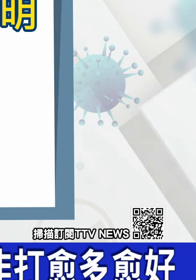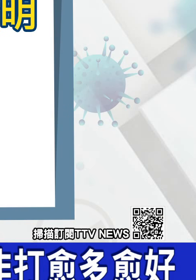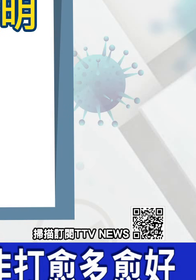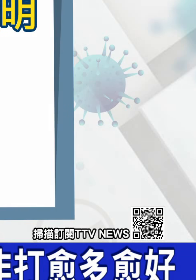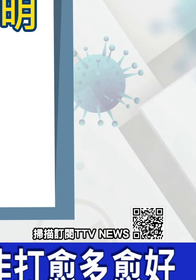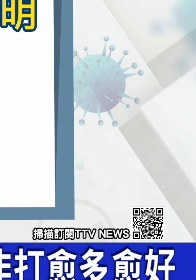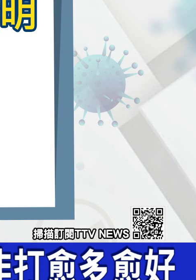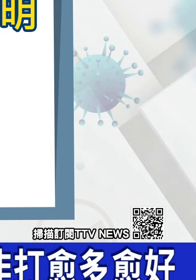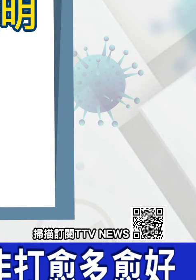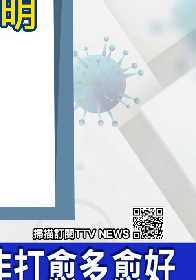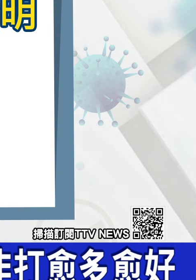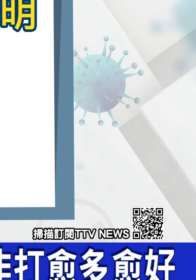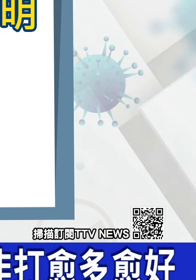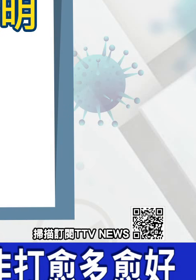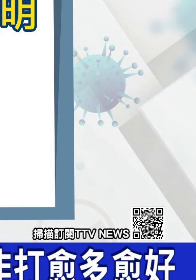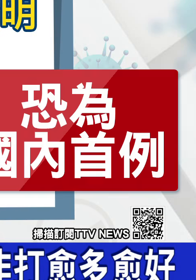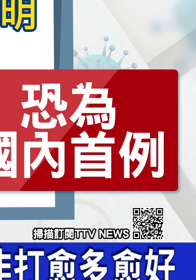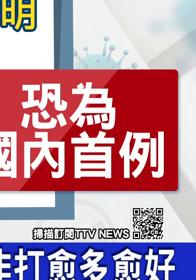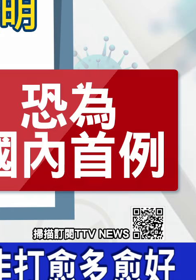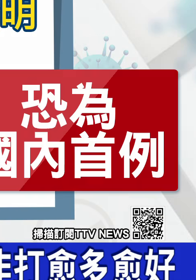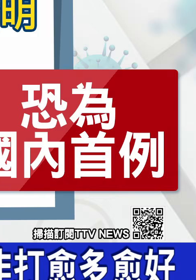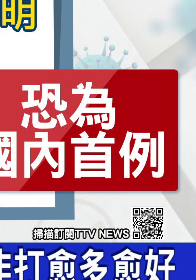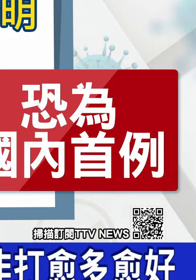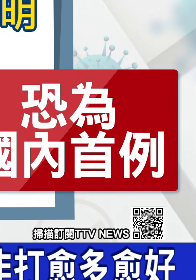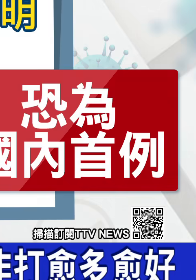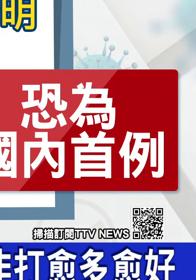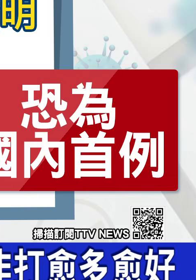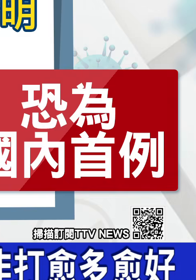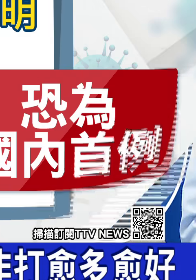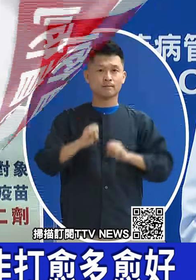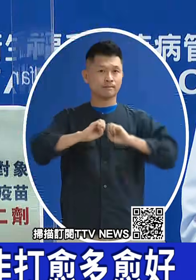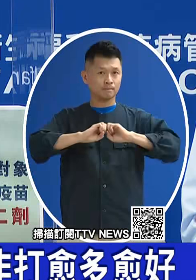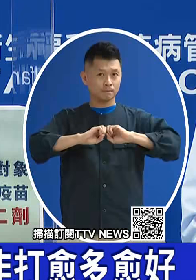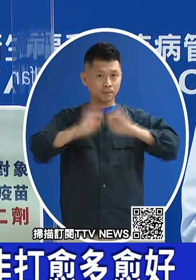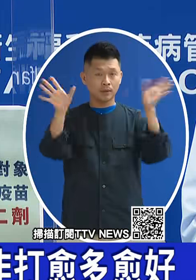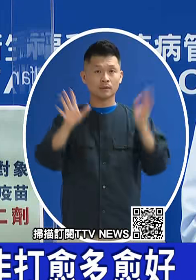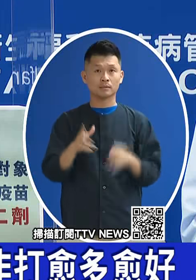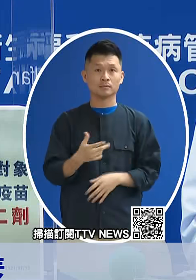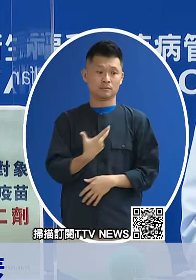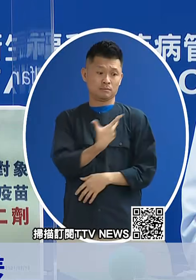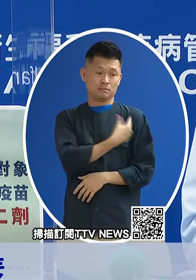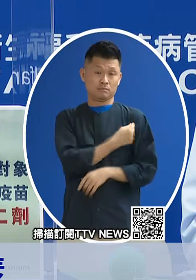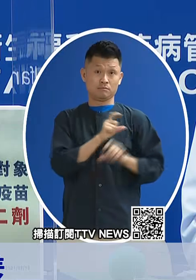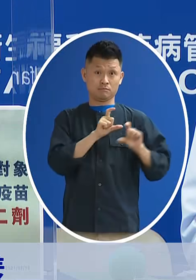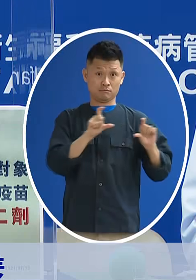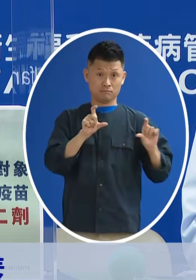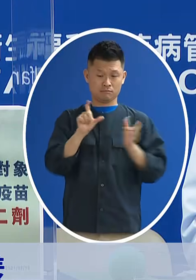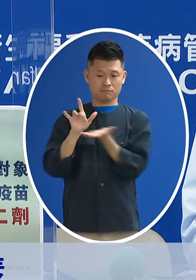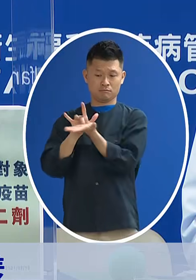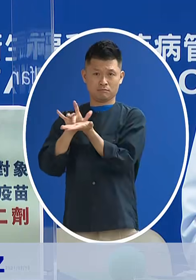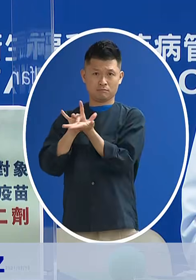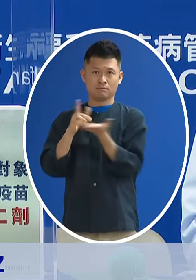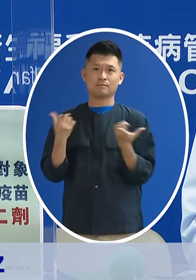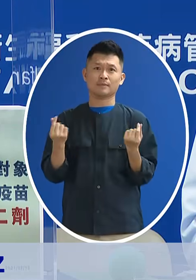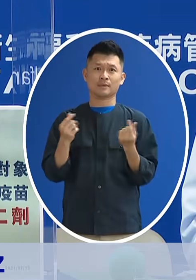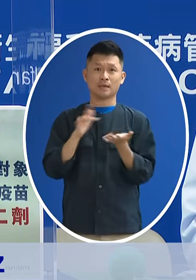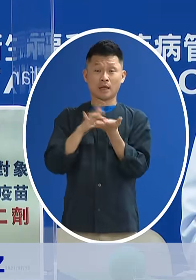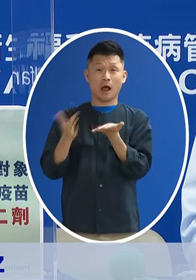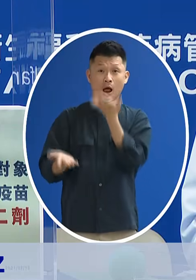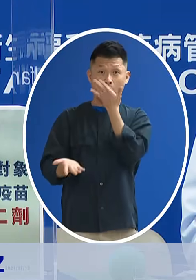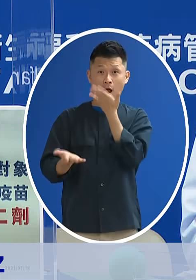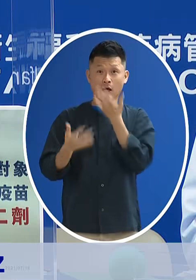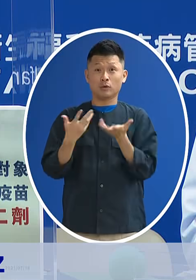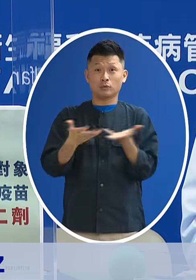后，接着又打辉瑞 BNT 和莫德纳疫苗，成为国内第一人。 疫苗跟药物一样，哈，不是假如这如